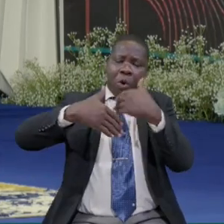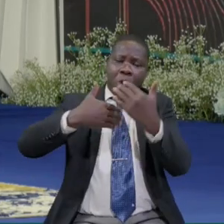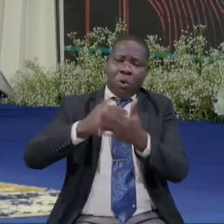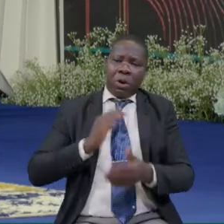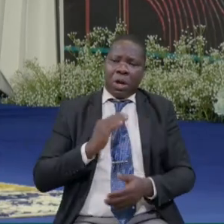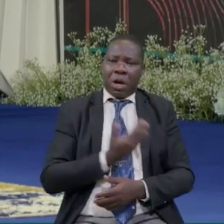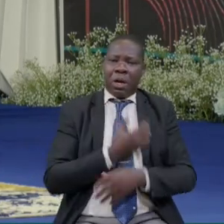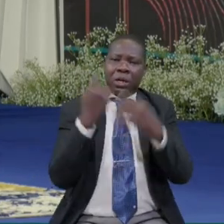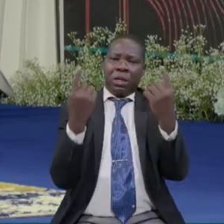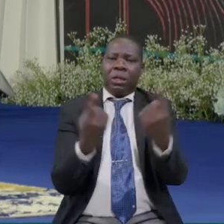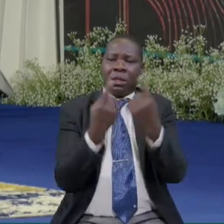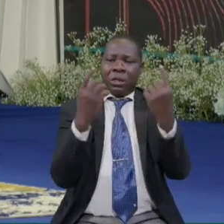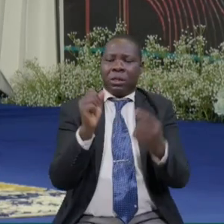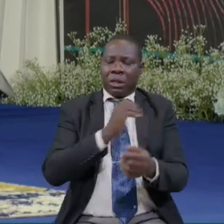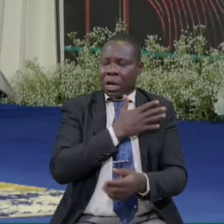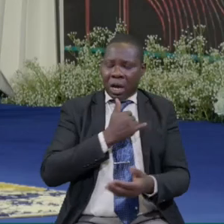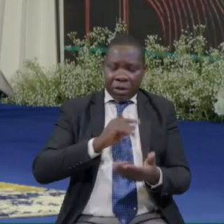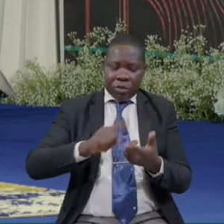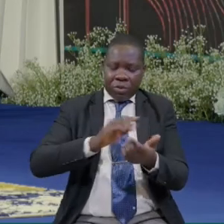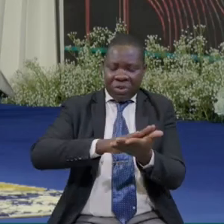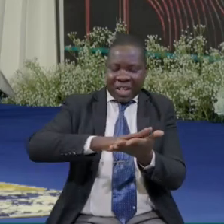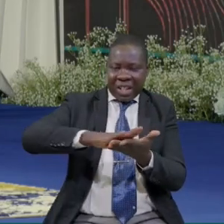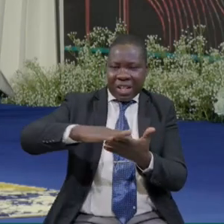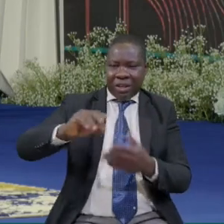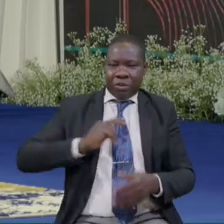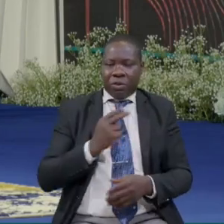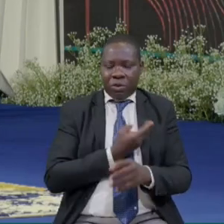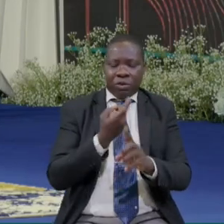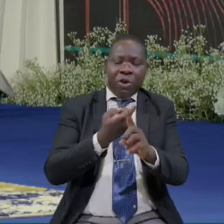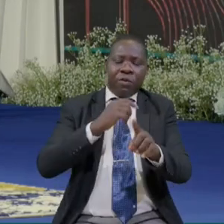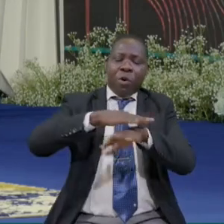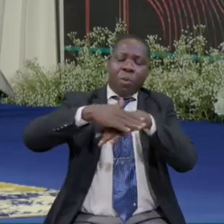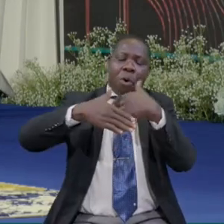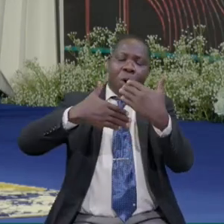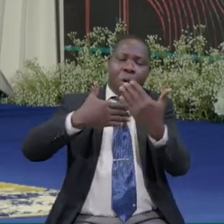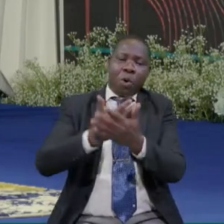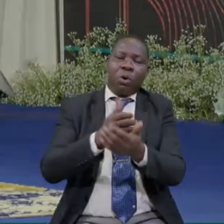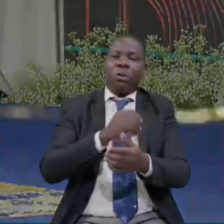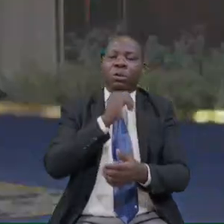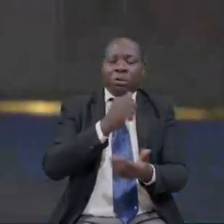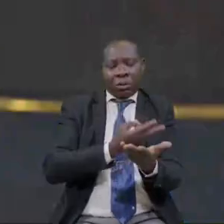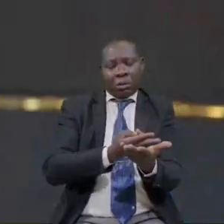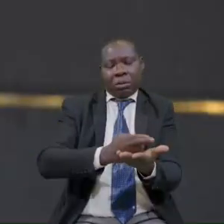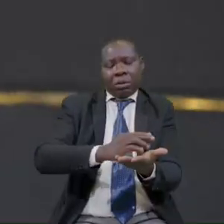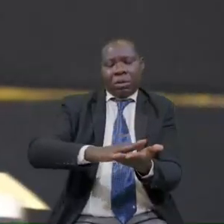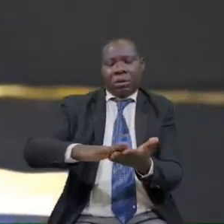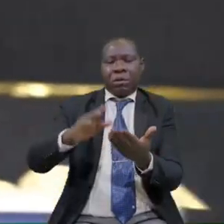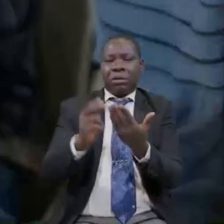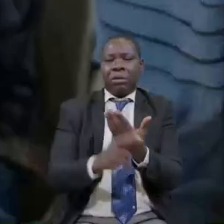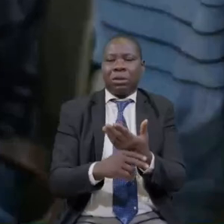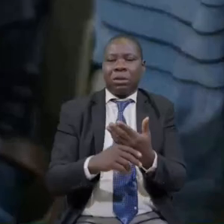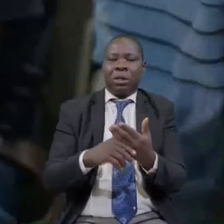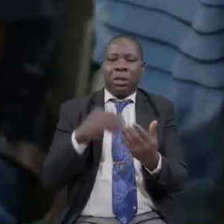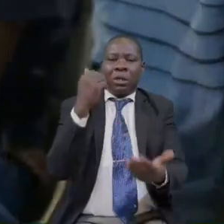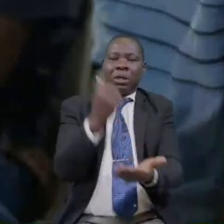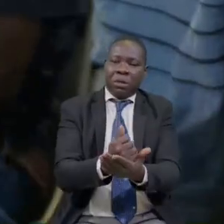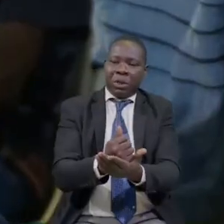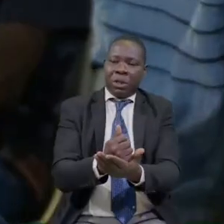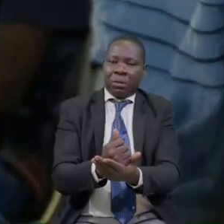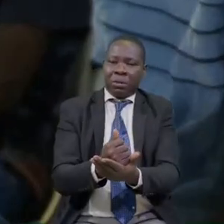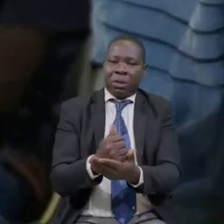et pour nous purifier de toute iniquité. Y a-t-il un amen là-bas?